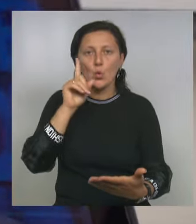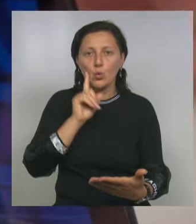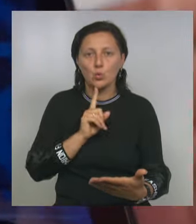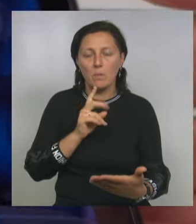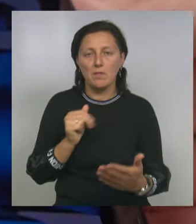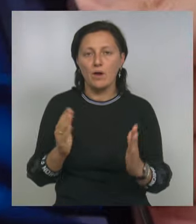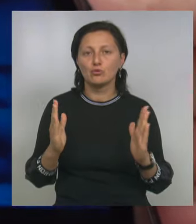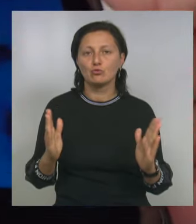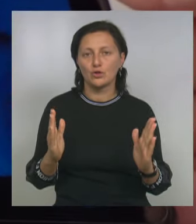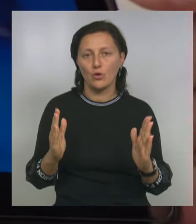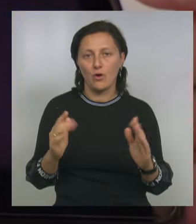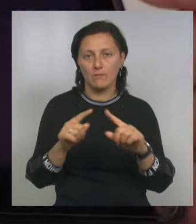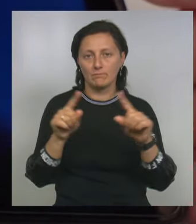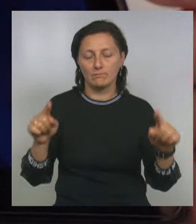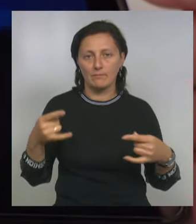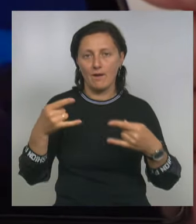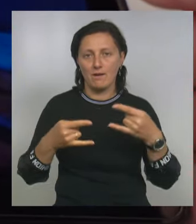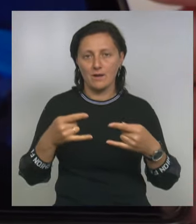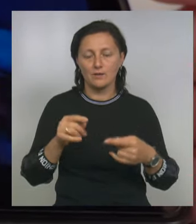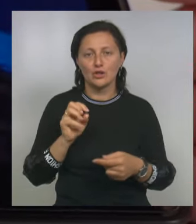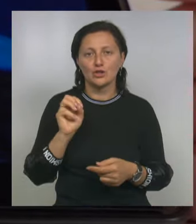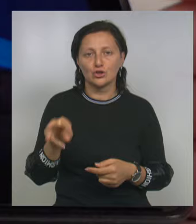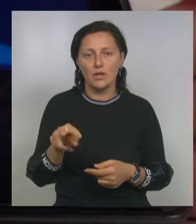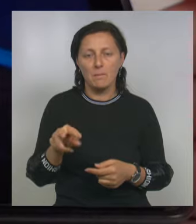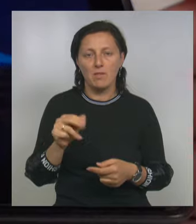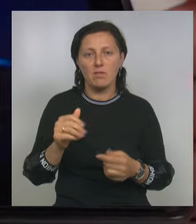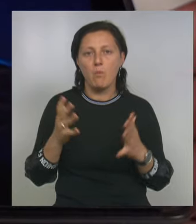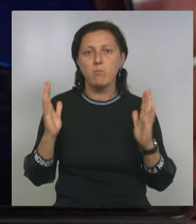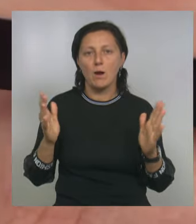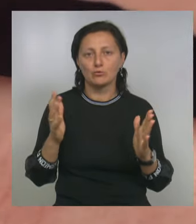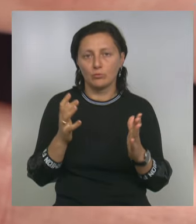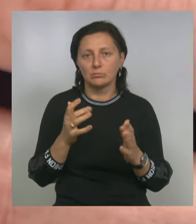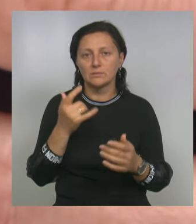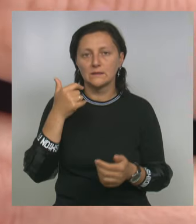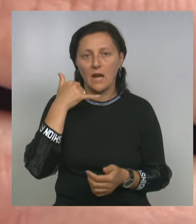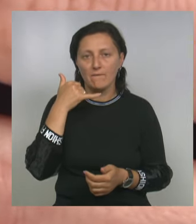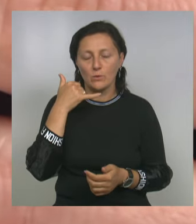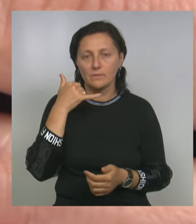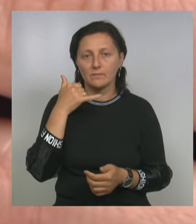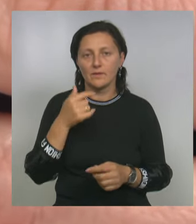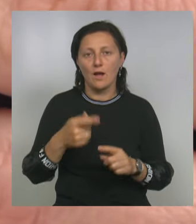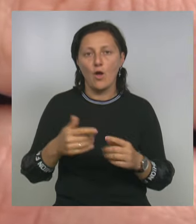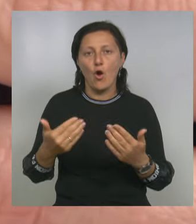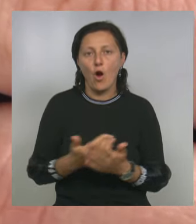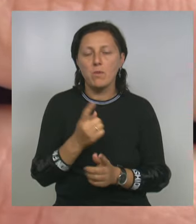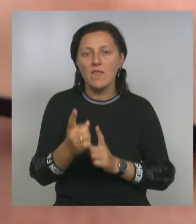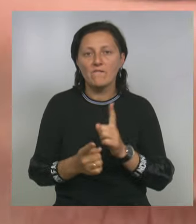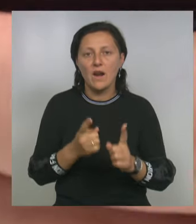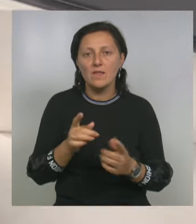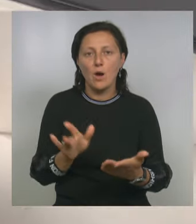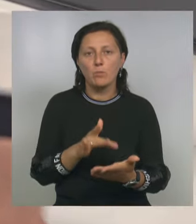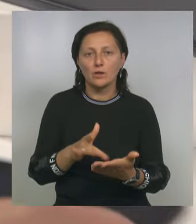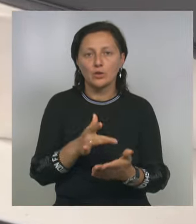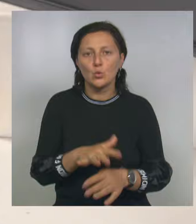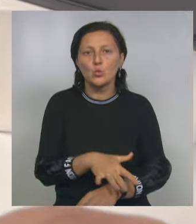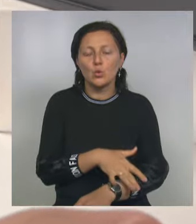более широком качественном экране, нежели пусть и на очень большом, но смартфоне. Кроме того, цикл обновления планшетов более длинный, чем у